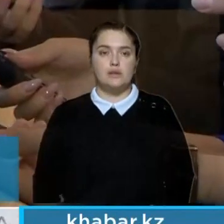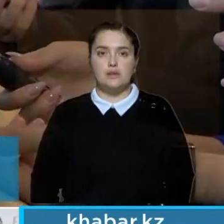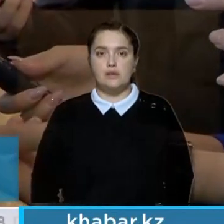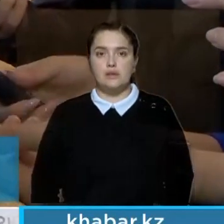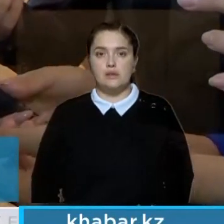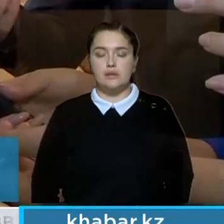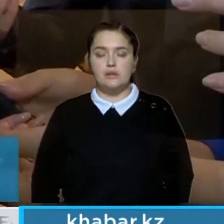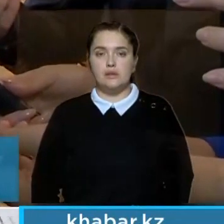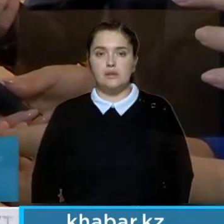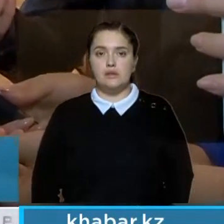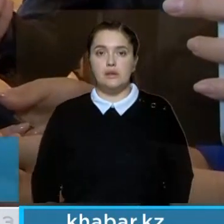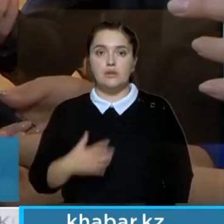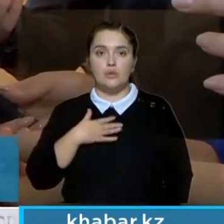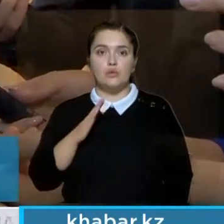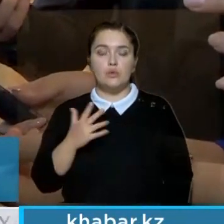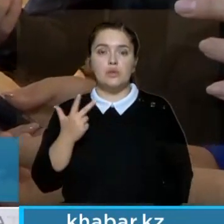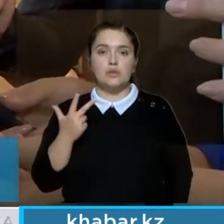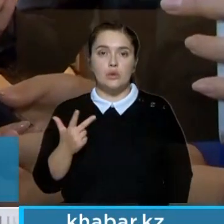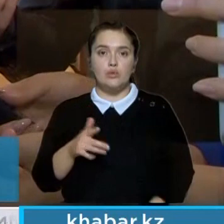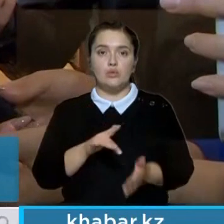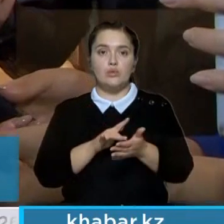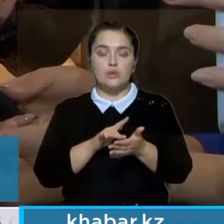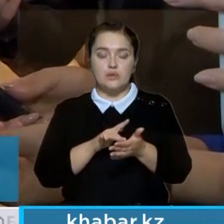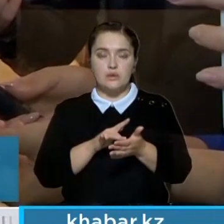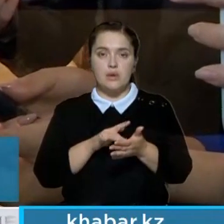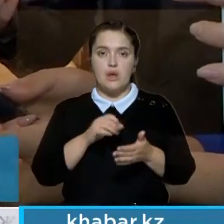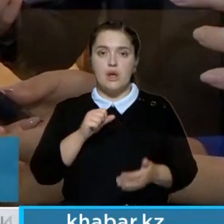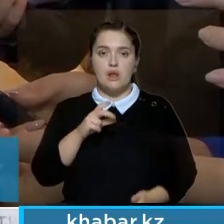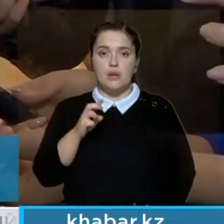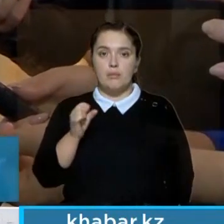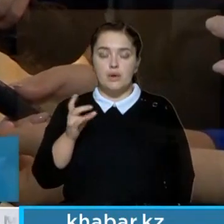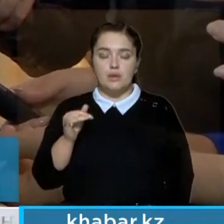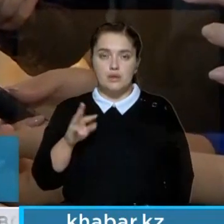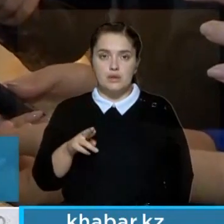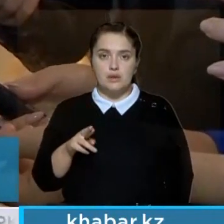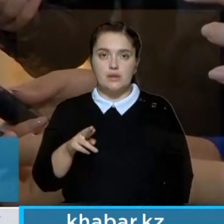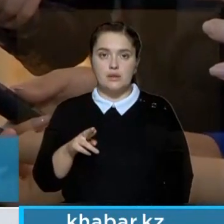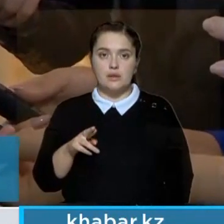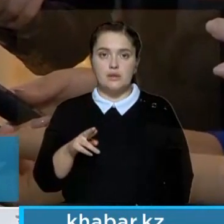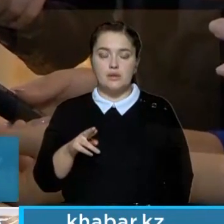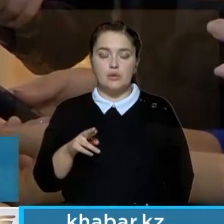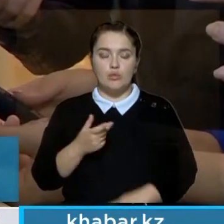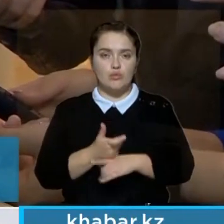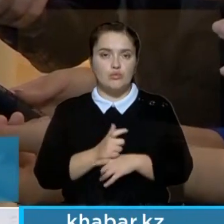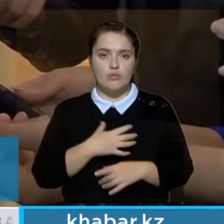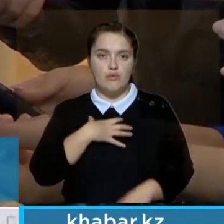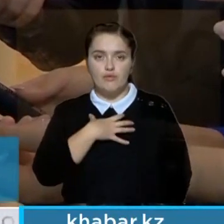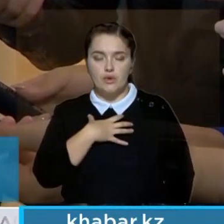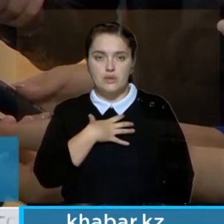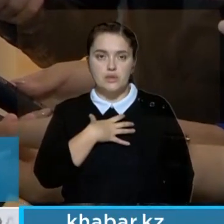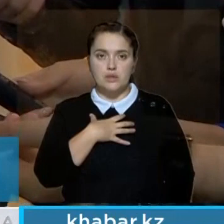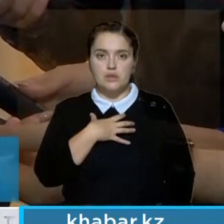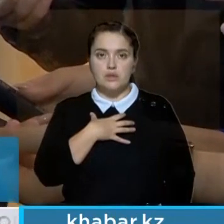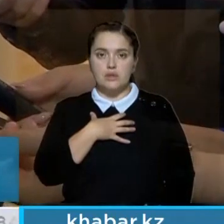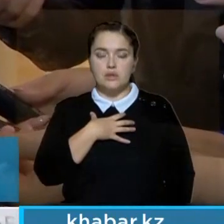А наших только 3, к сожалению, 3 туристов было в Албании. Поэтому этот вопрос для нас такой сегодня, я считаю, что, наверное, очень важно. Мы должны